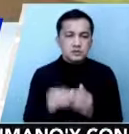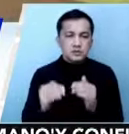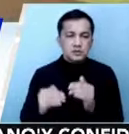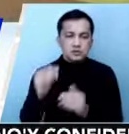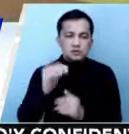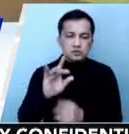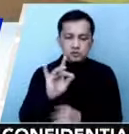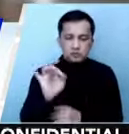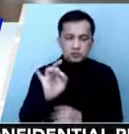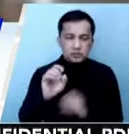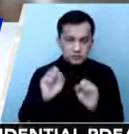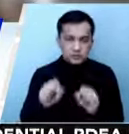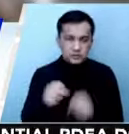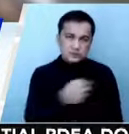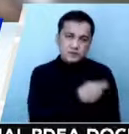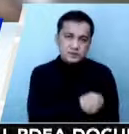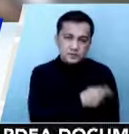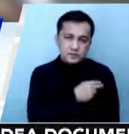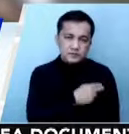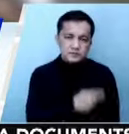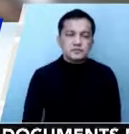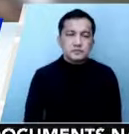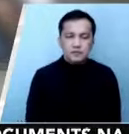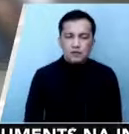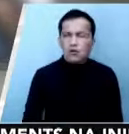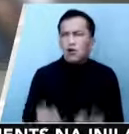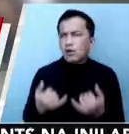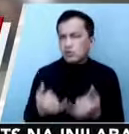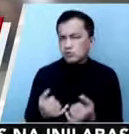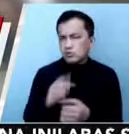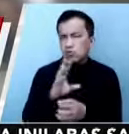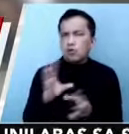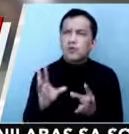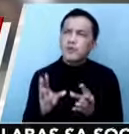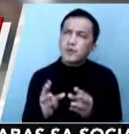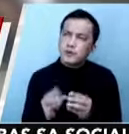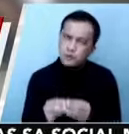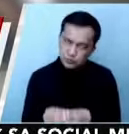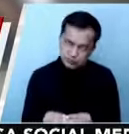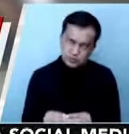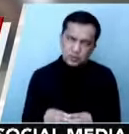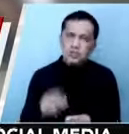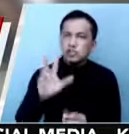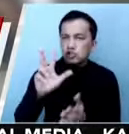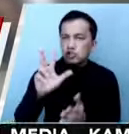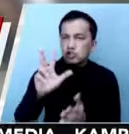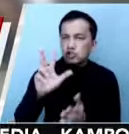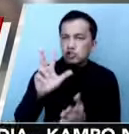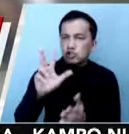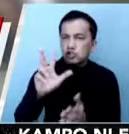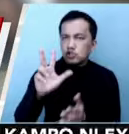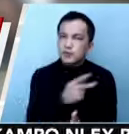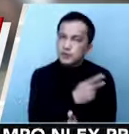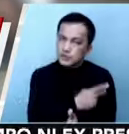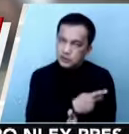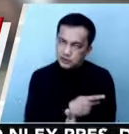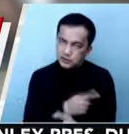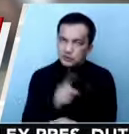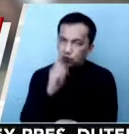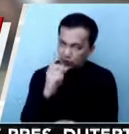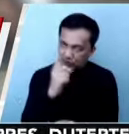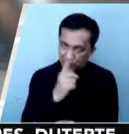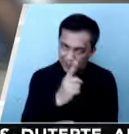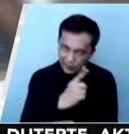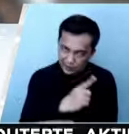kapasidad ng ospital. Ngayon po, umaabot na kami ng mga 3,000 patients per day. Ngayon